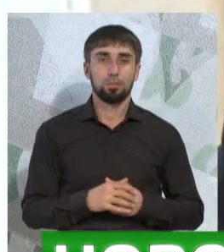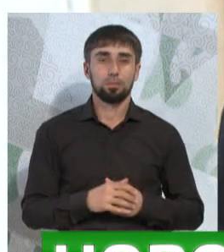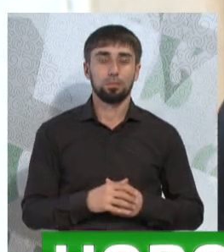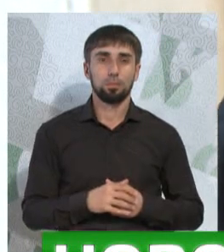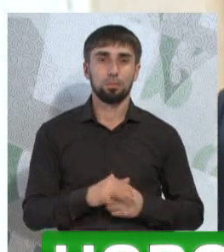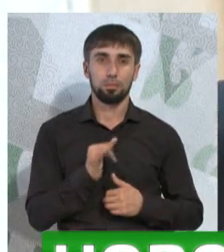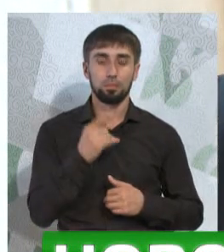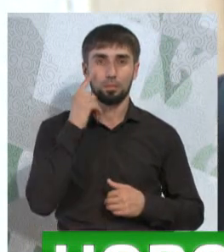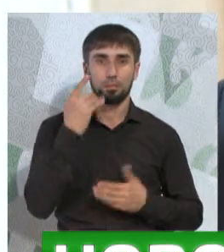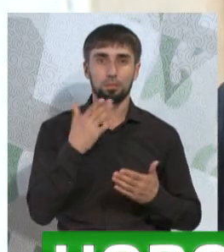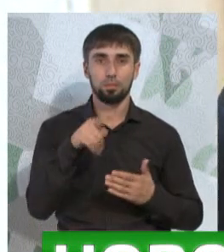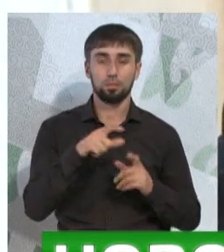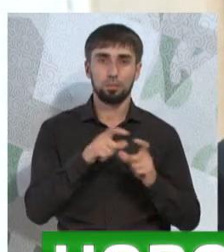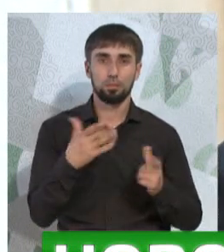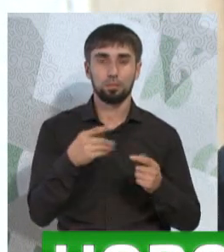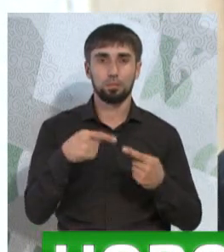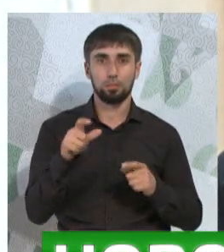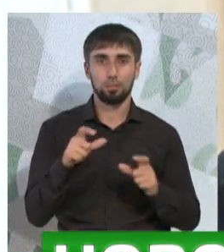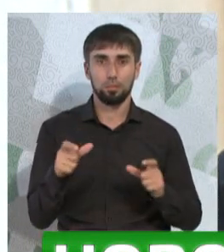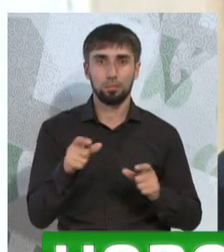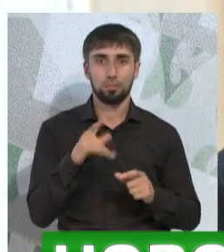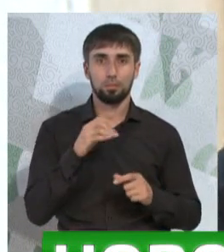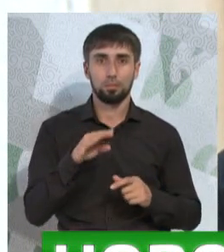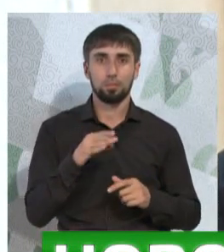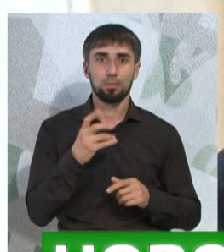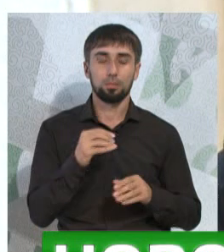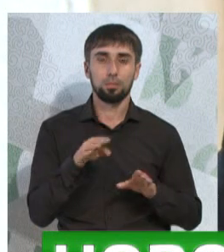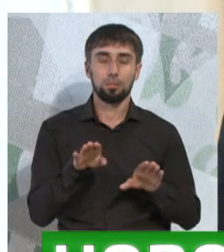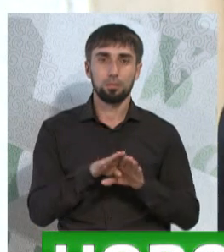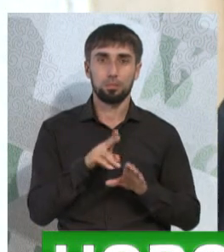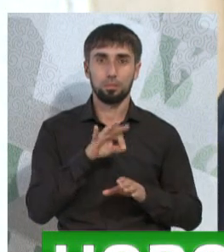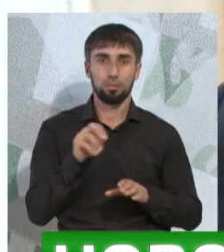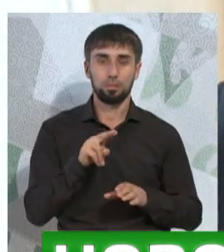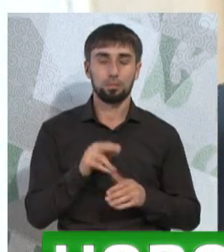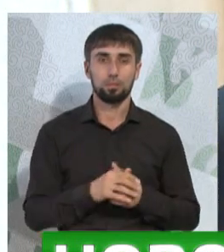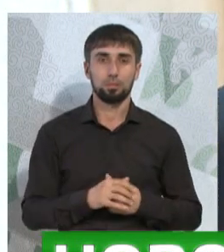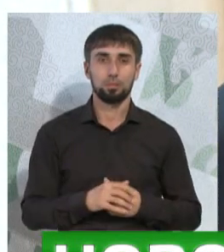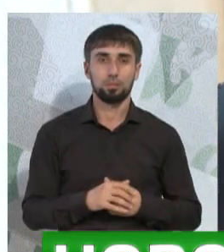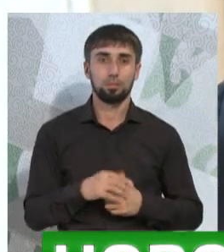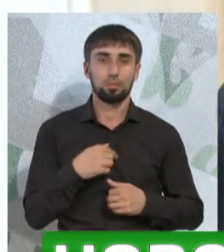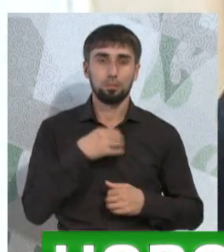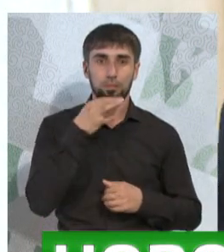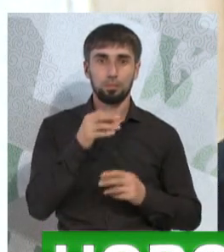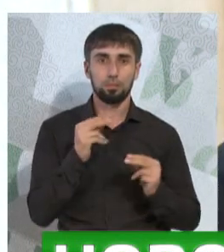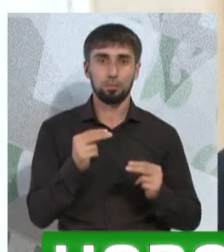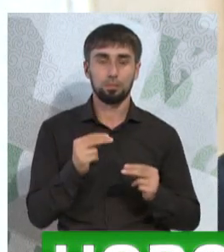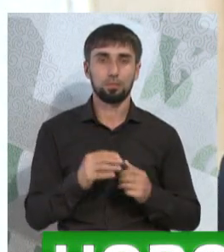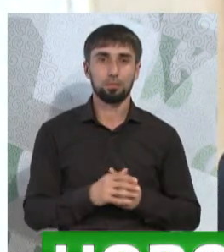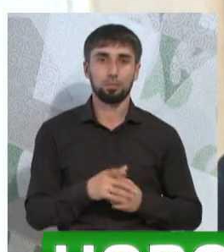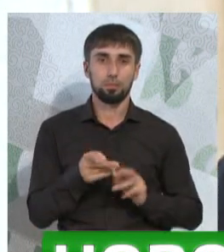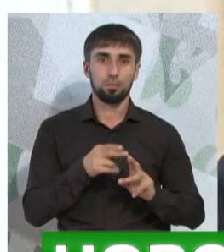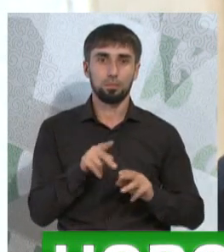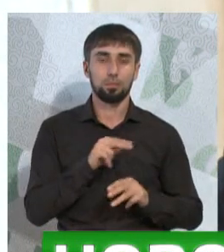считают, что в той или иной школе, значит, не тот подход и так далее. Но скажу честно, эта